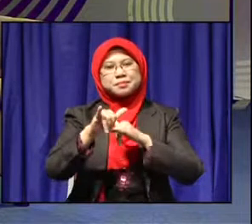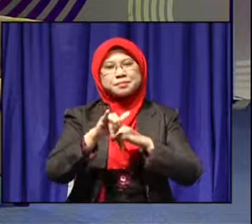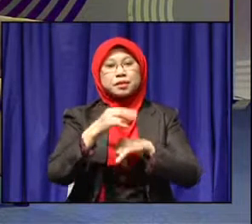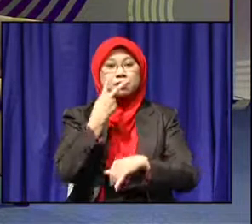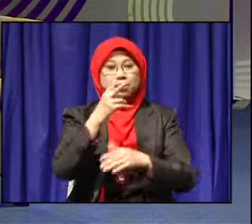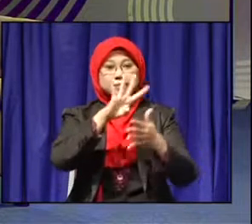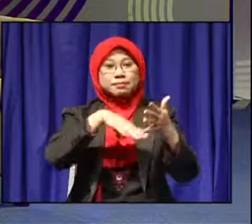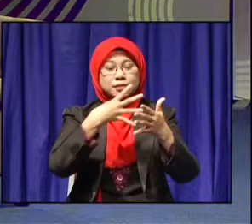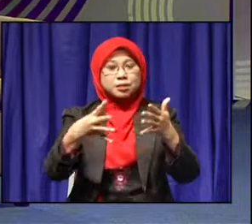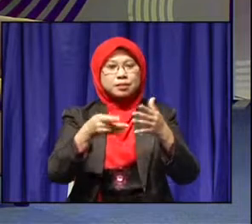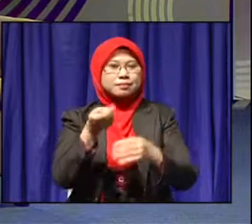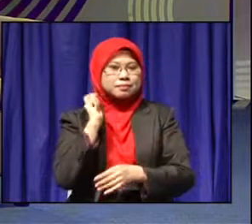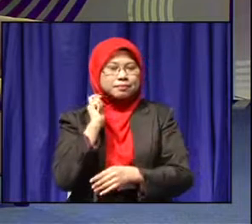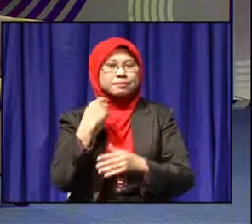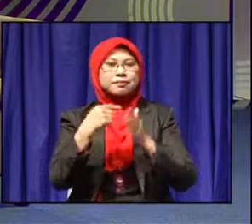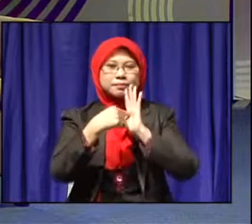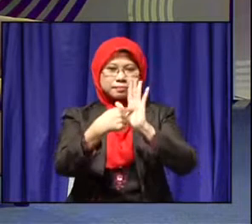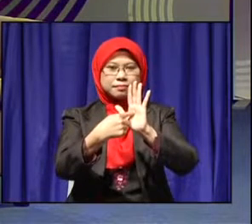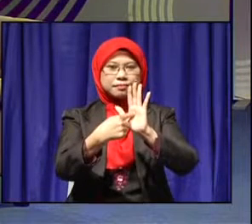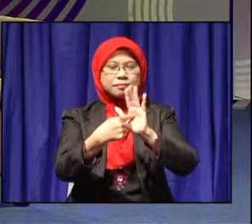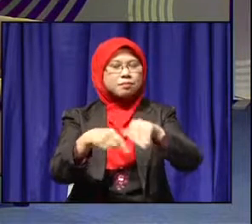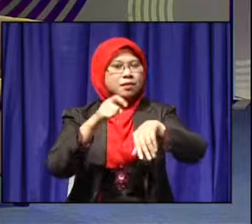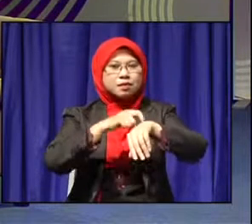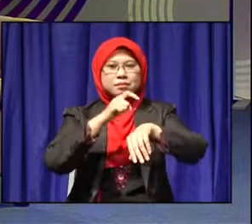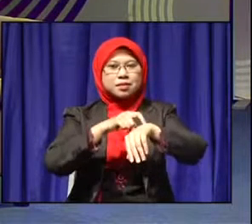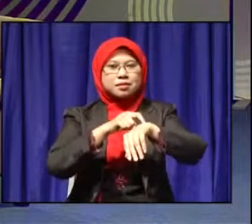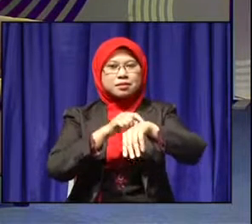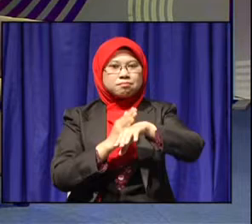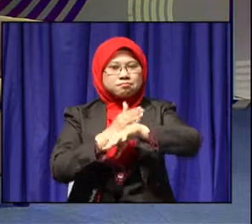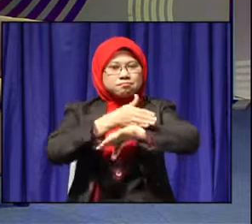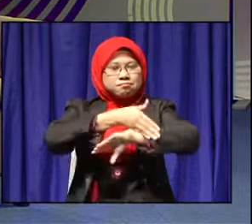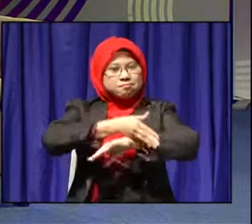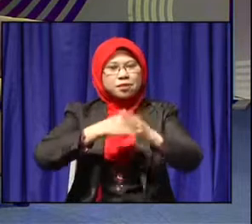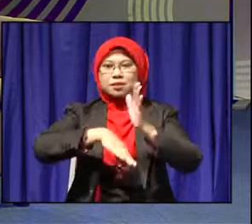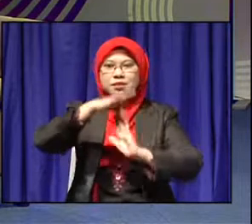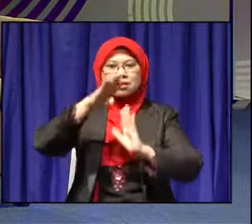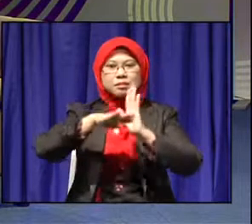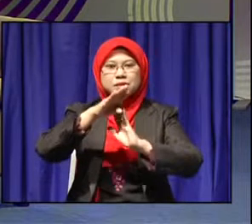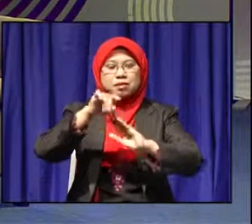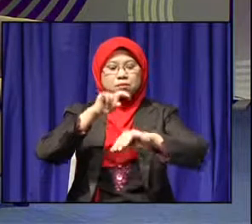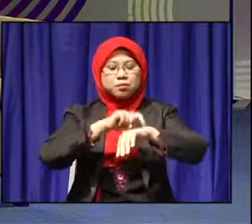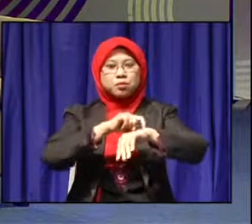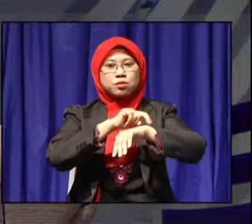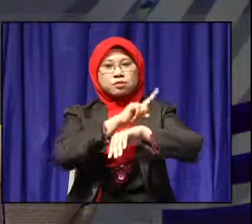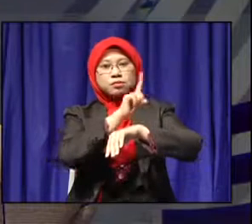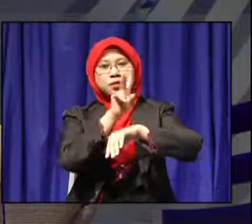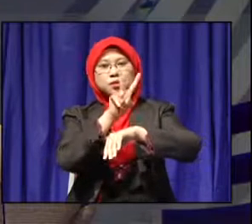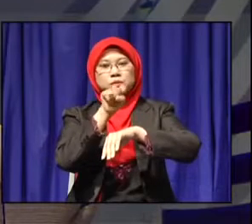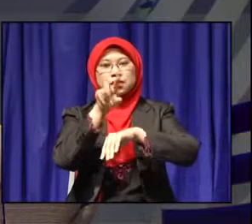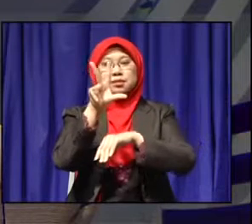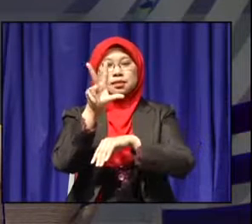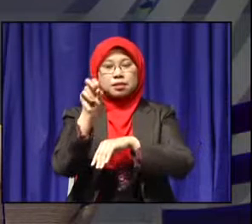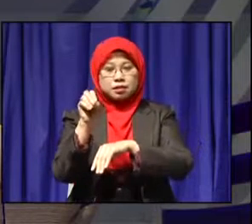tadi contoh yang ditunjukkan Memang mas senyum melebihi daripada 02.00 setengah petang